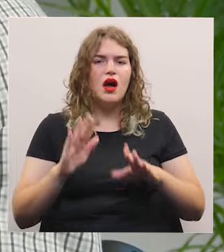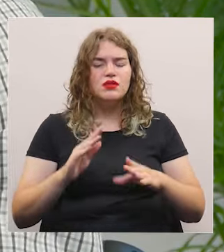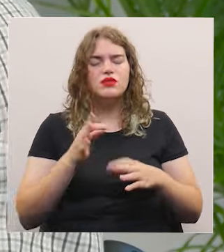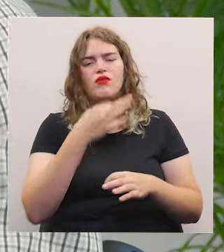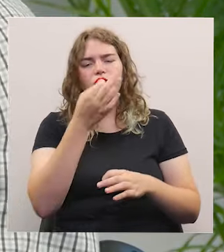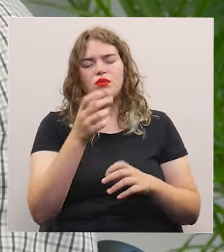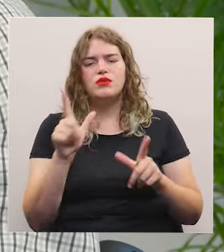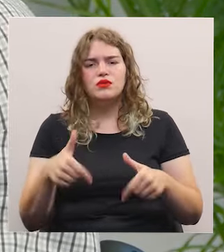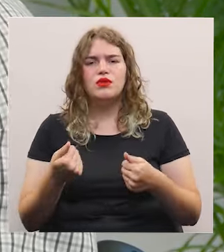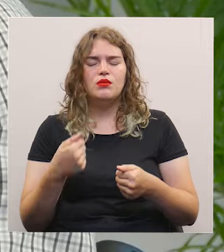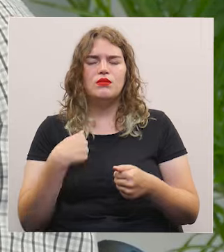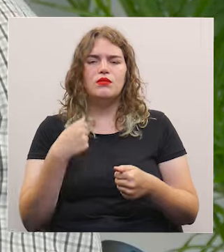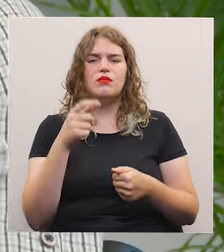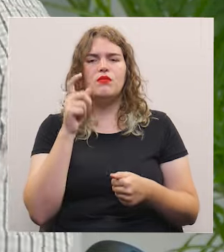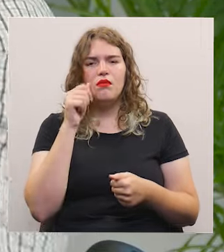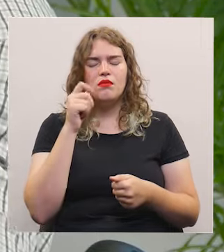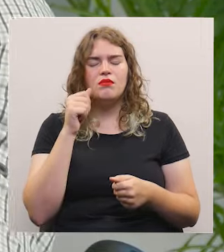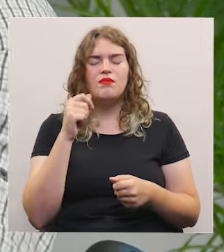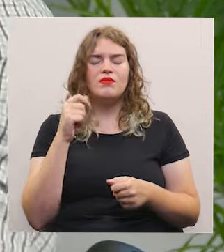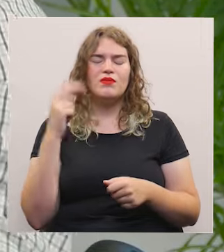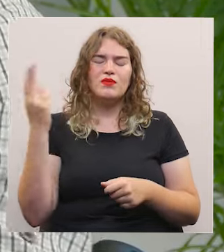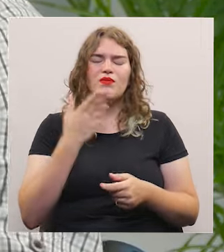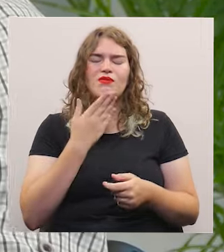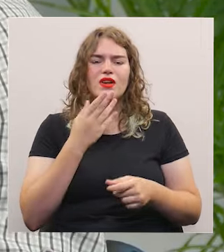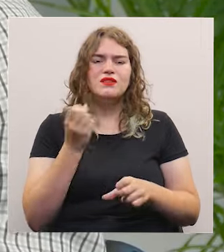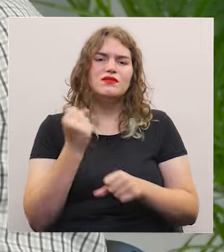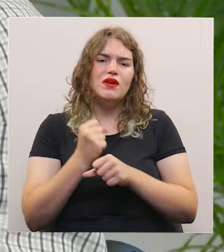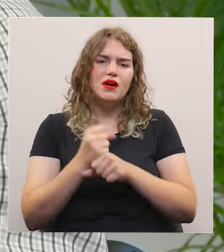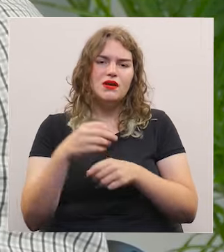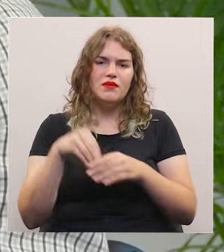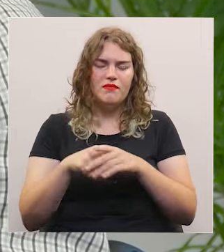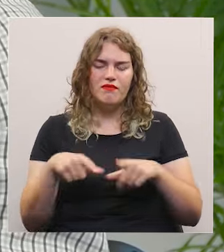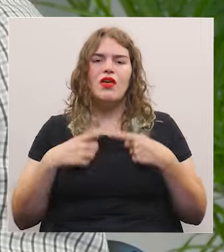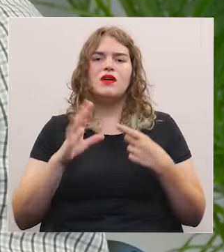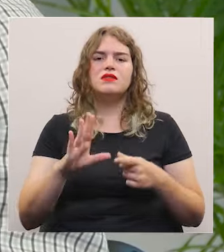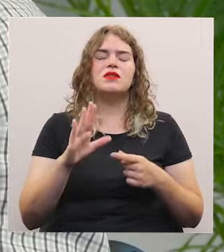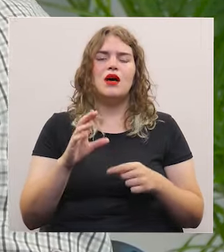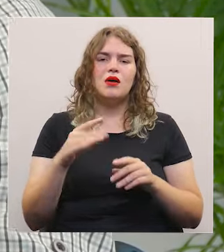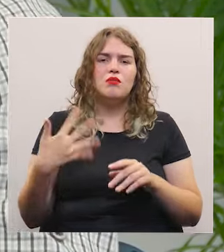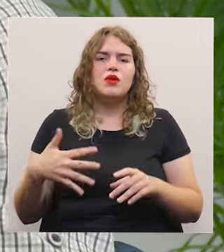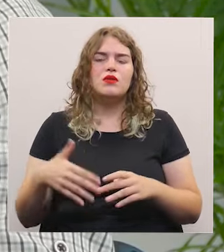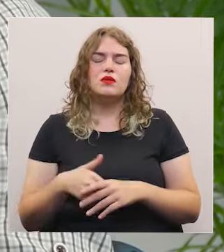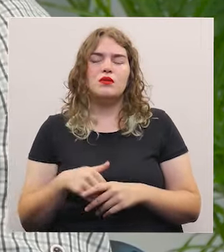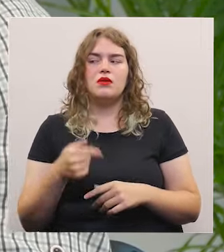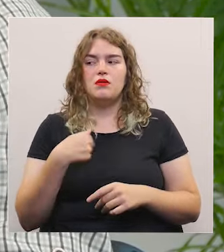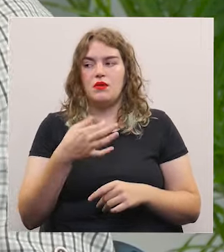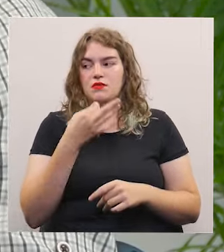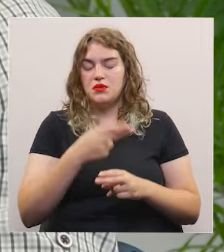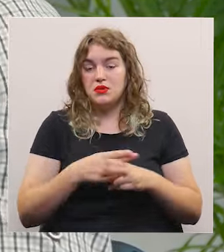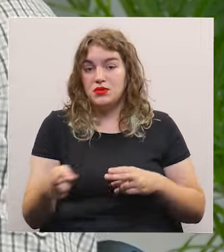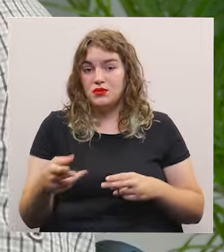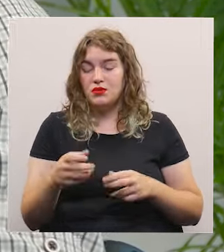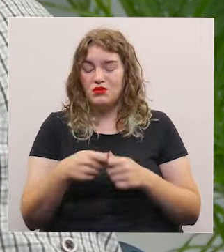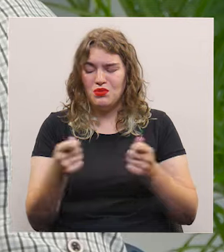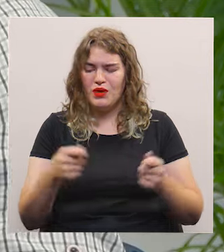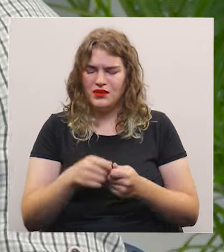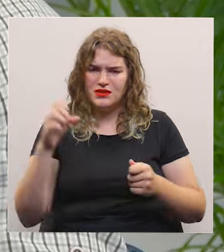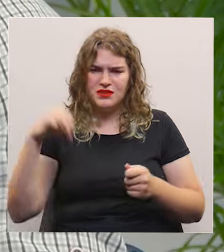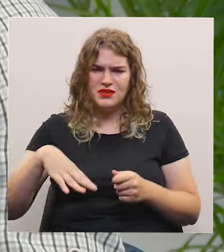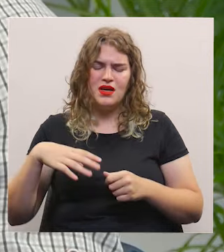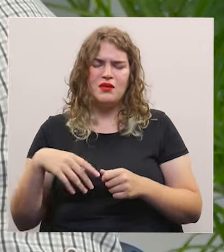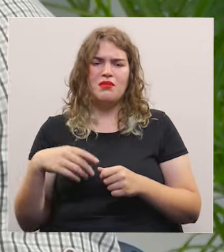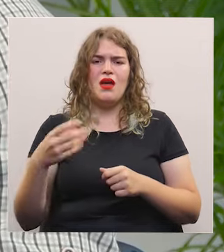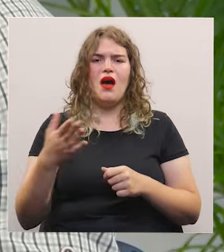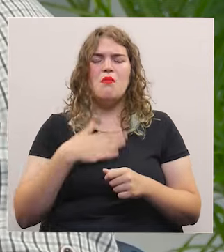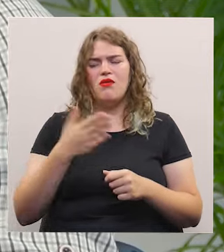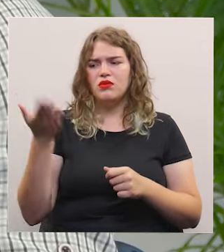așa îți vorbește Domnul, bărbatule, Dumnezeu vrea să facă în viața ta o minune. Vă spun sincer, cu toate semnele pe